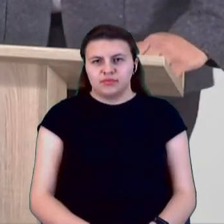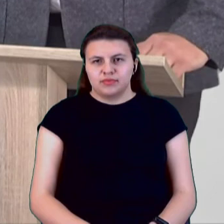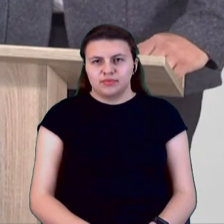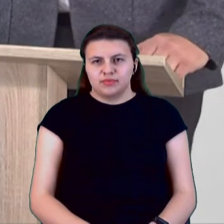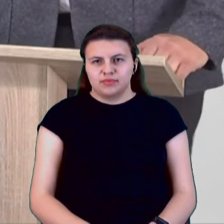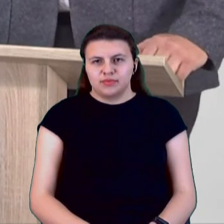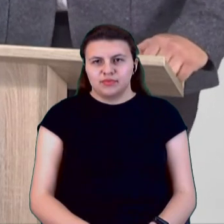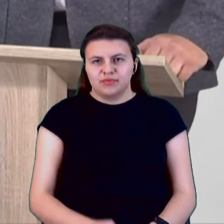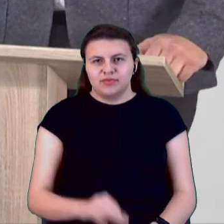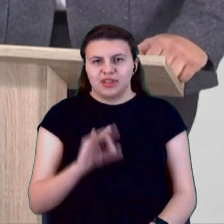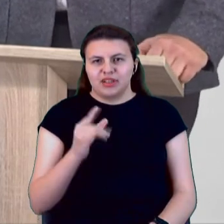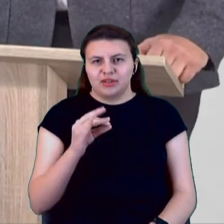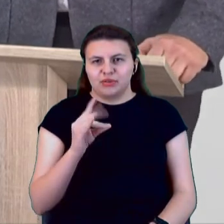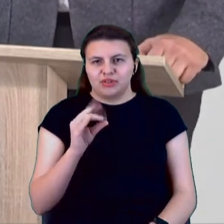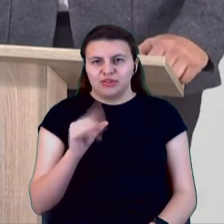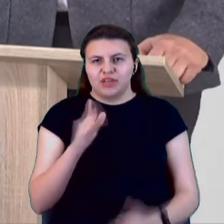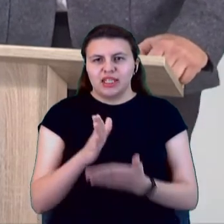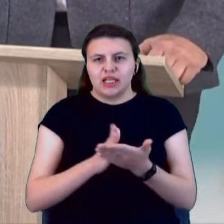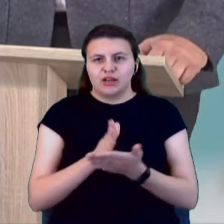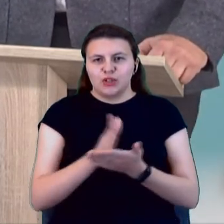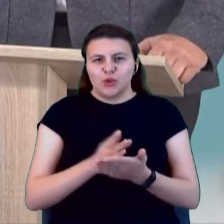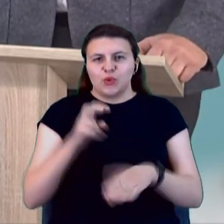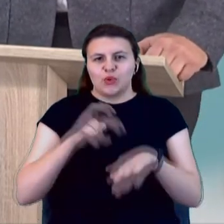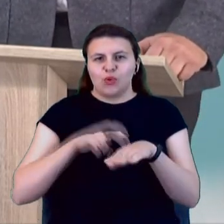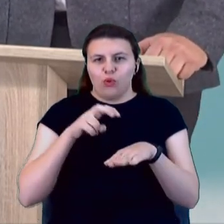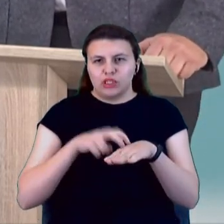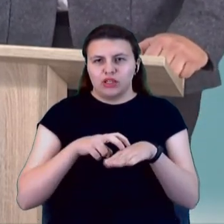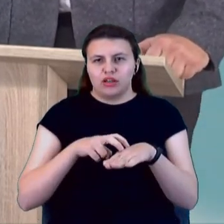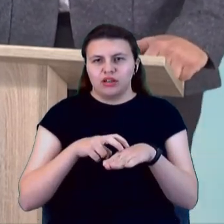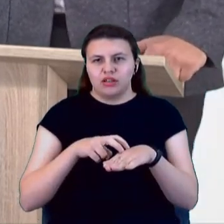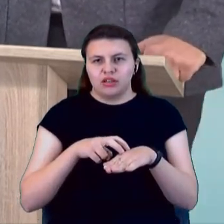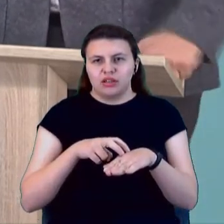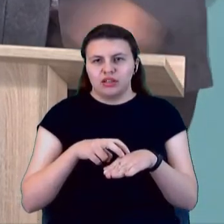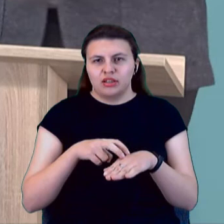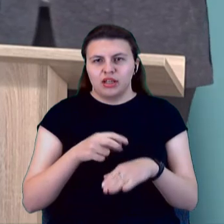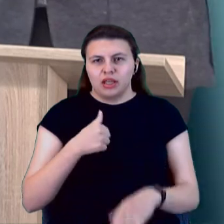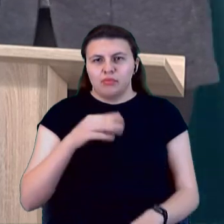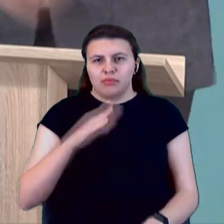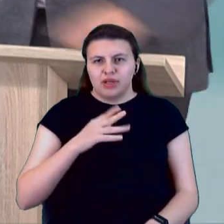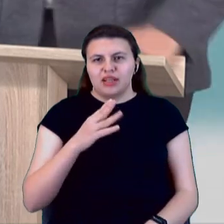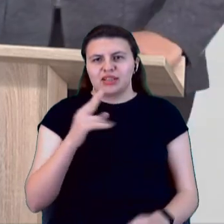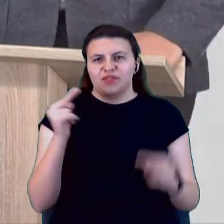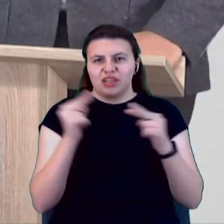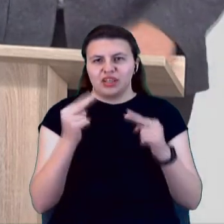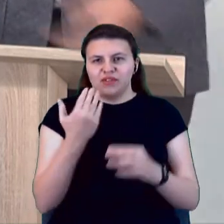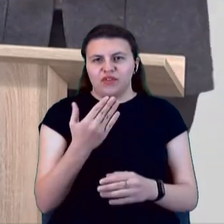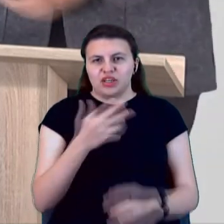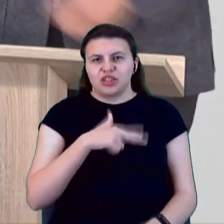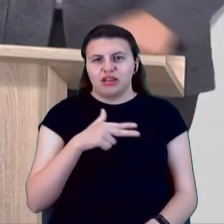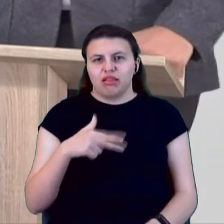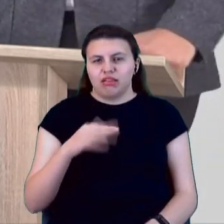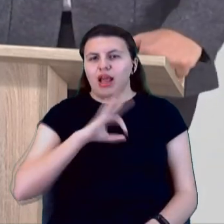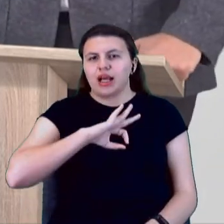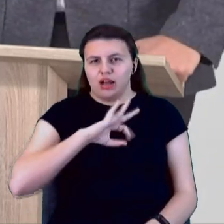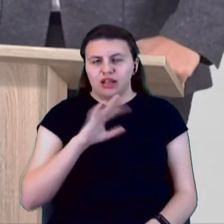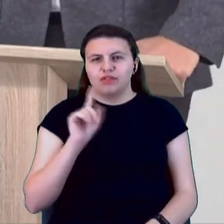Олег Андреевич, ви заслужений доктор, і ми були свідками ваших наград, в тому числі і